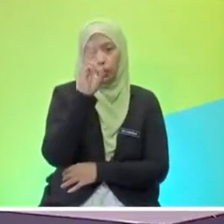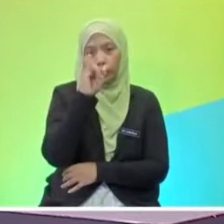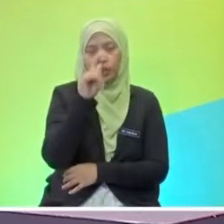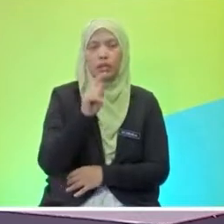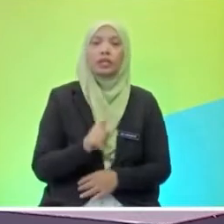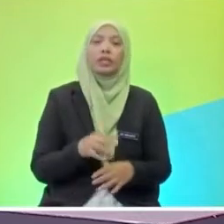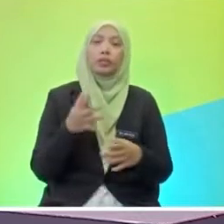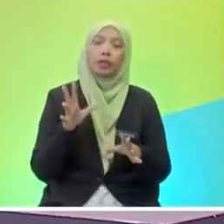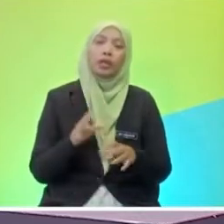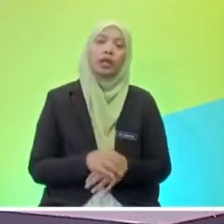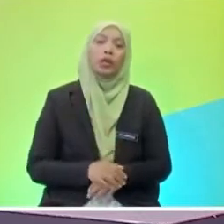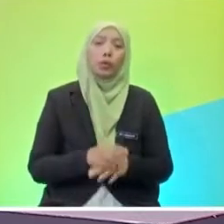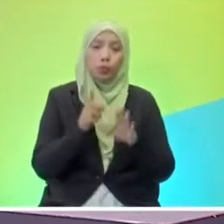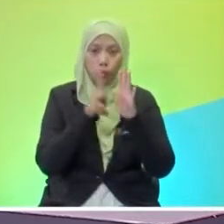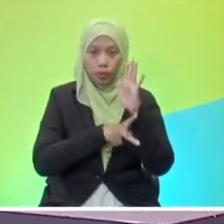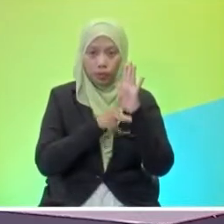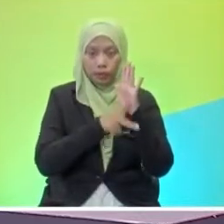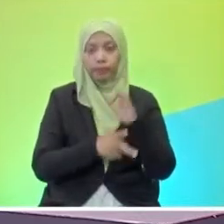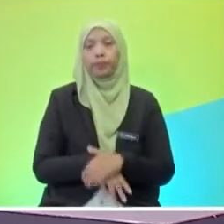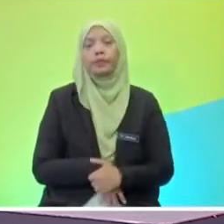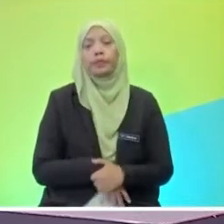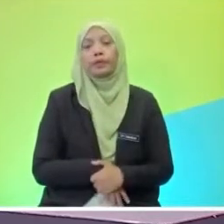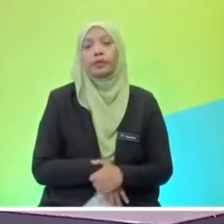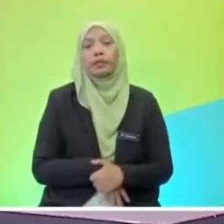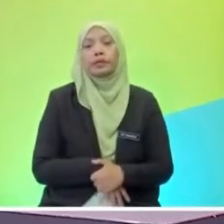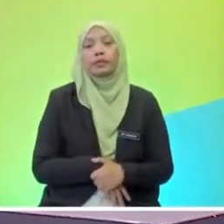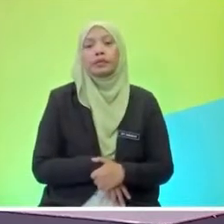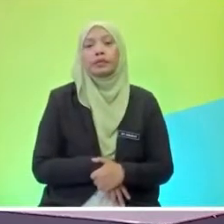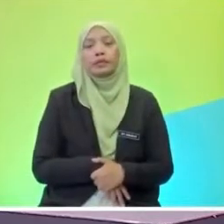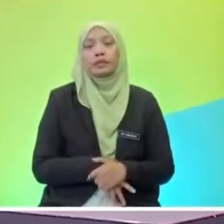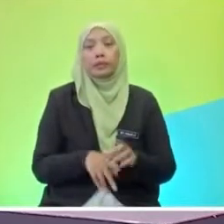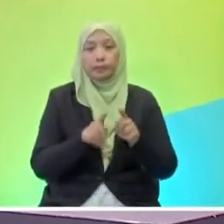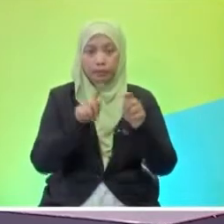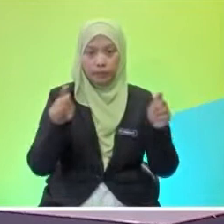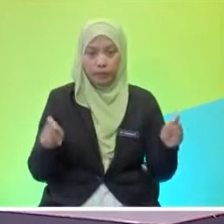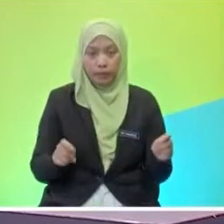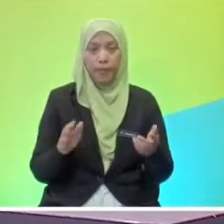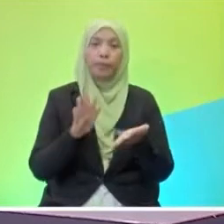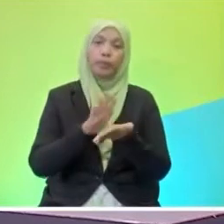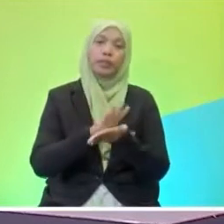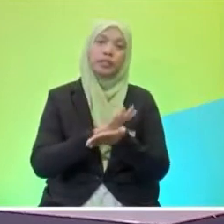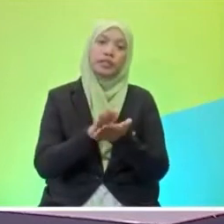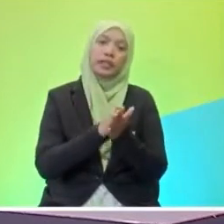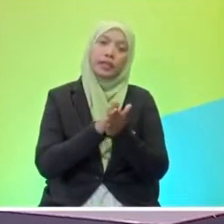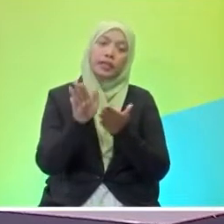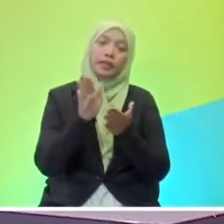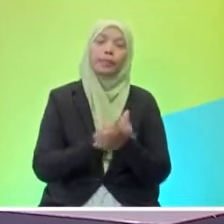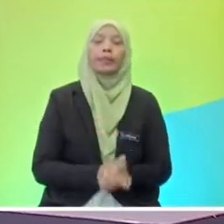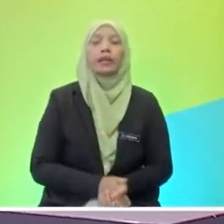kemudian memberi kesesaan kepada masyarakat setempat dengan bersih suasana yang bersih Oke